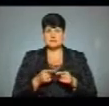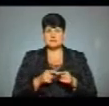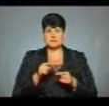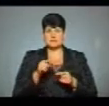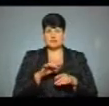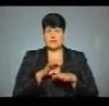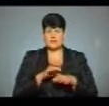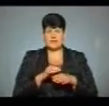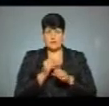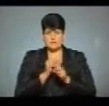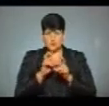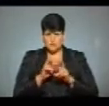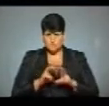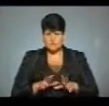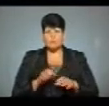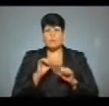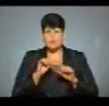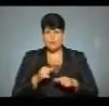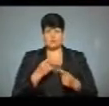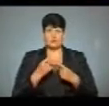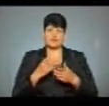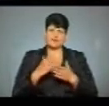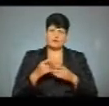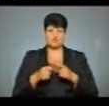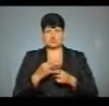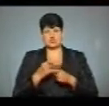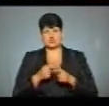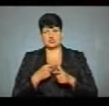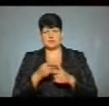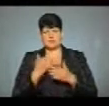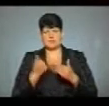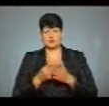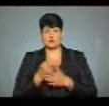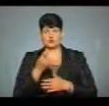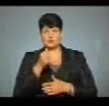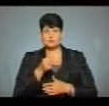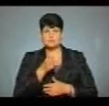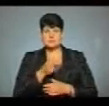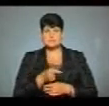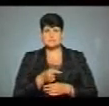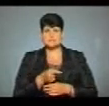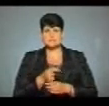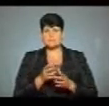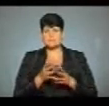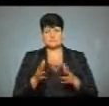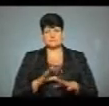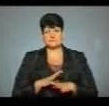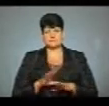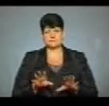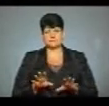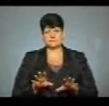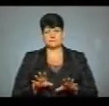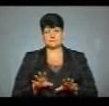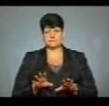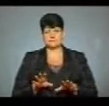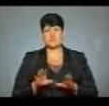проведення лабораторних досліджень можна буде говорити, чи є порушення. До місяця часу. До місяця більше не дамо. О,